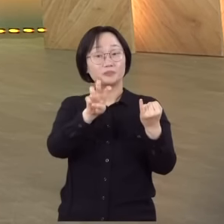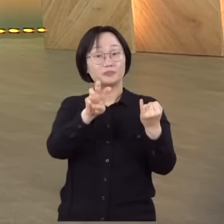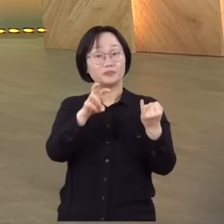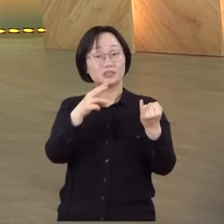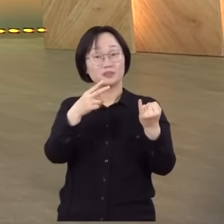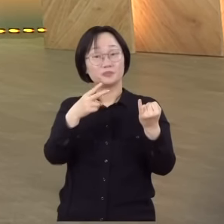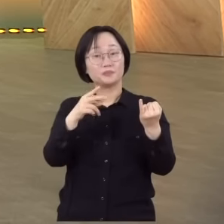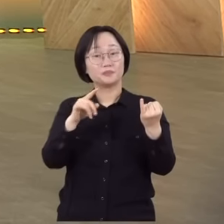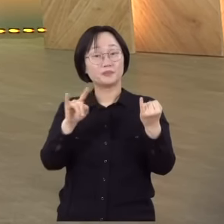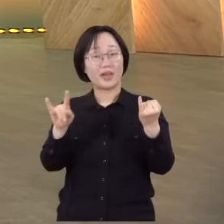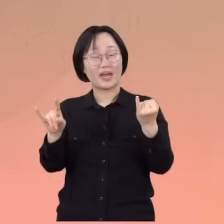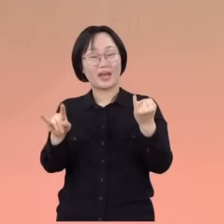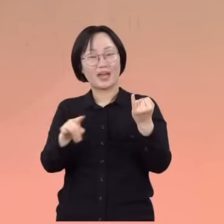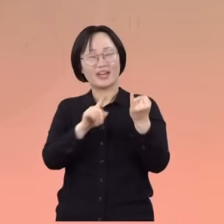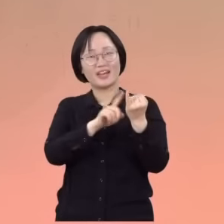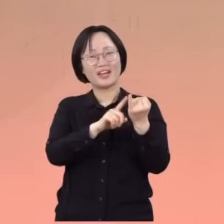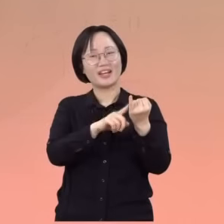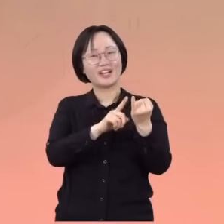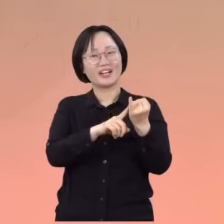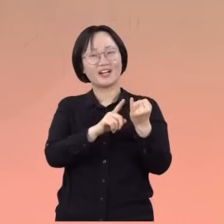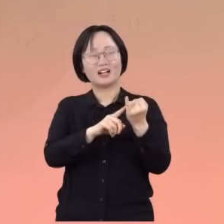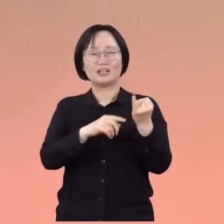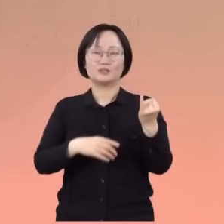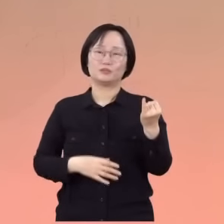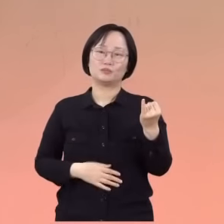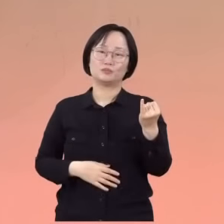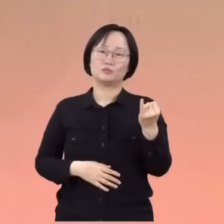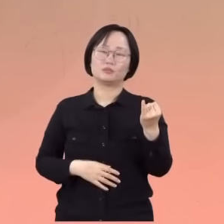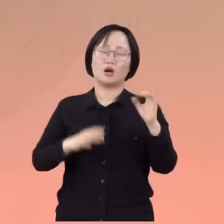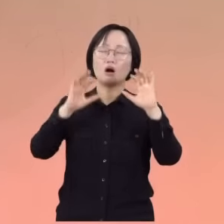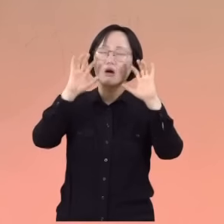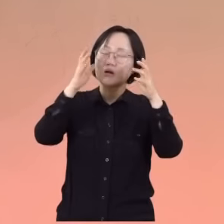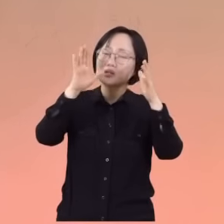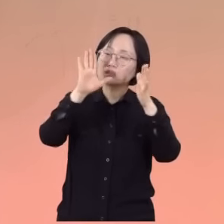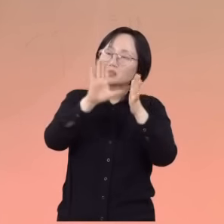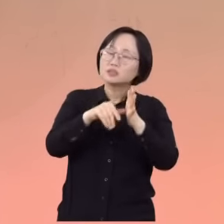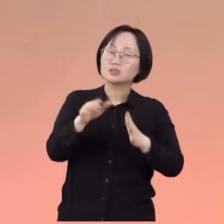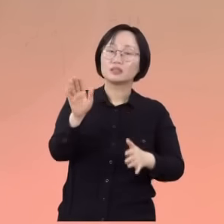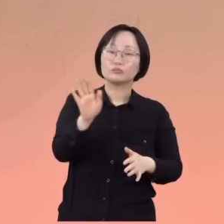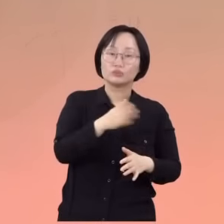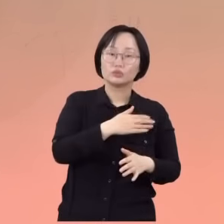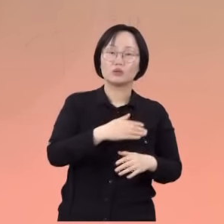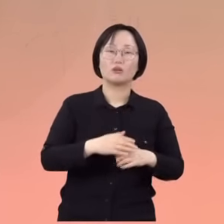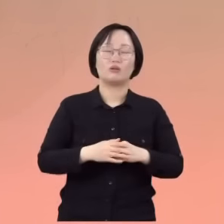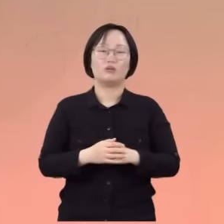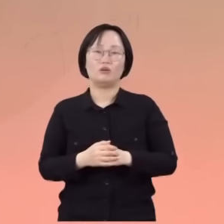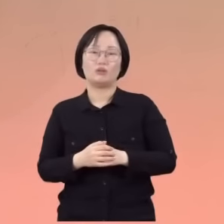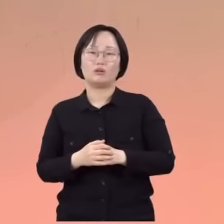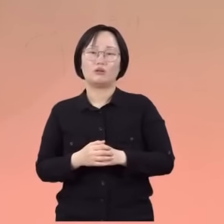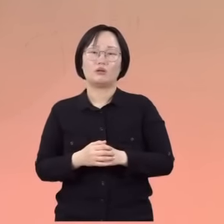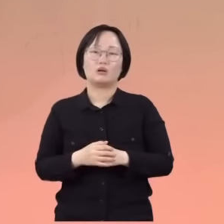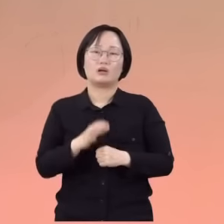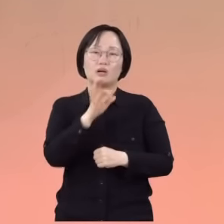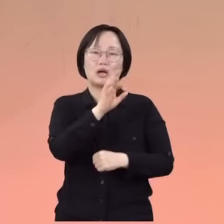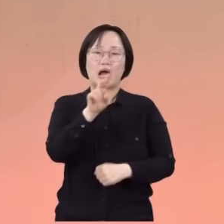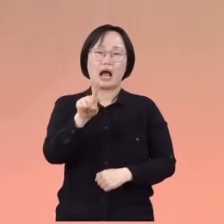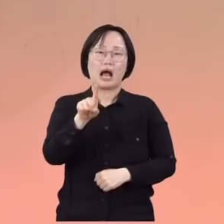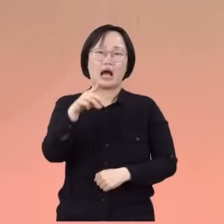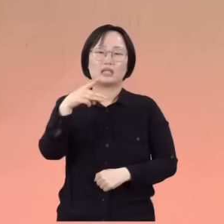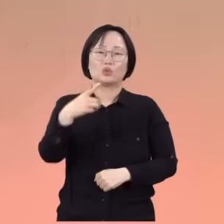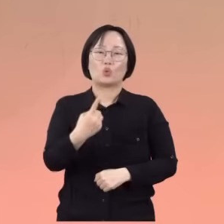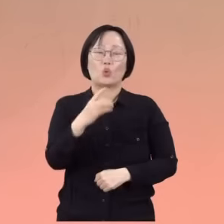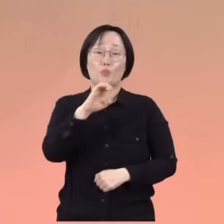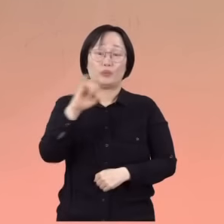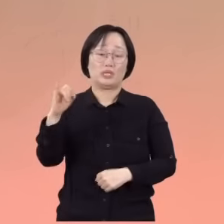불자님이 있는데 이 불자님이 어렸을 때부터 아토피가 좀 심했다